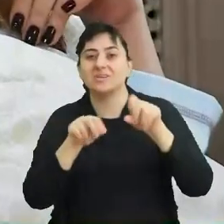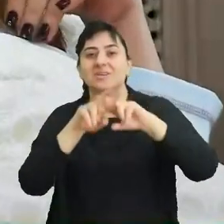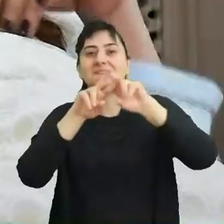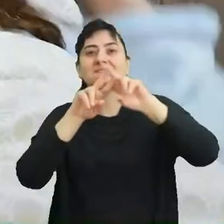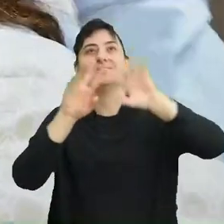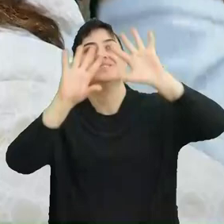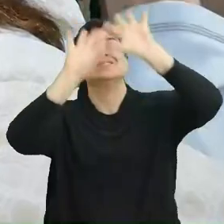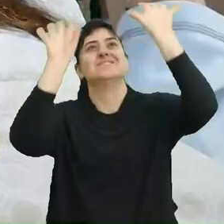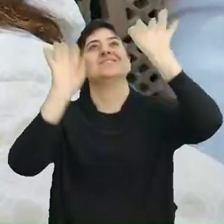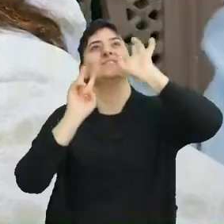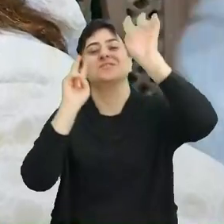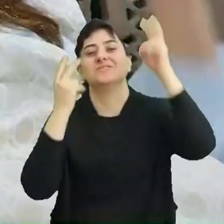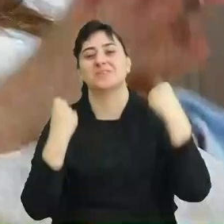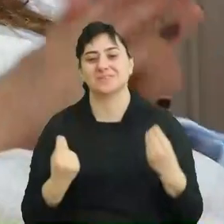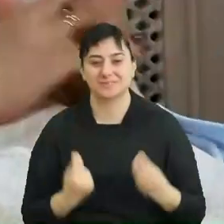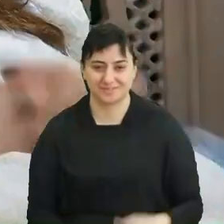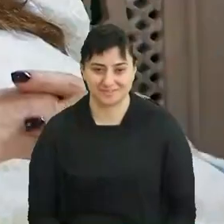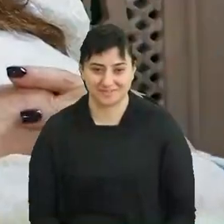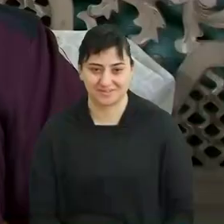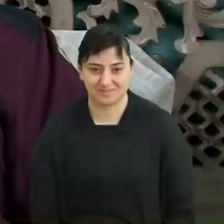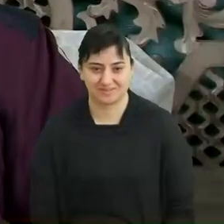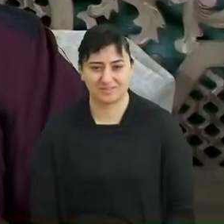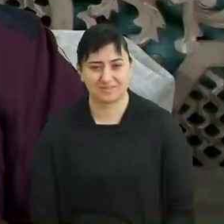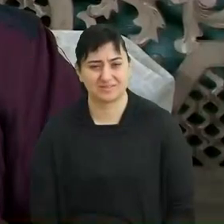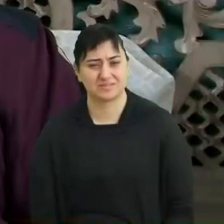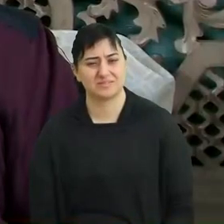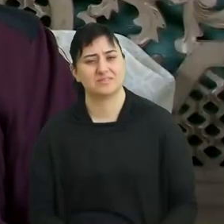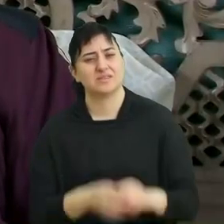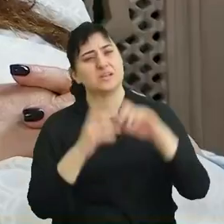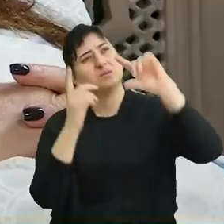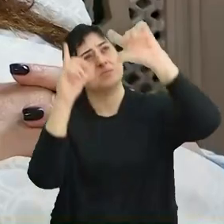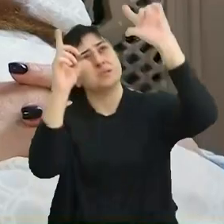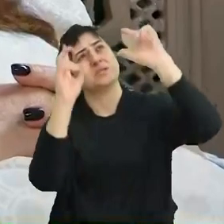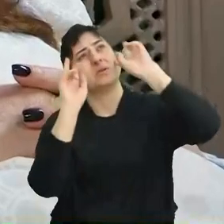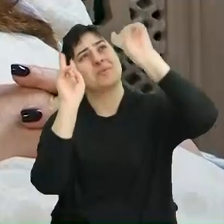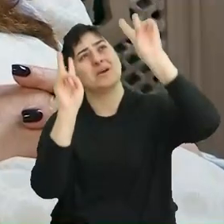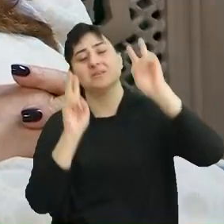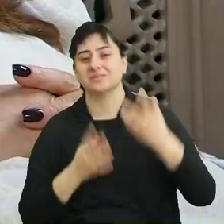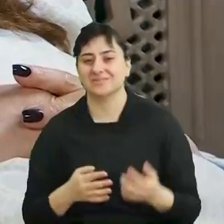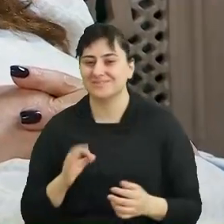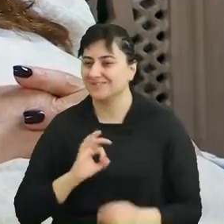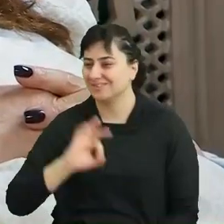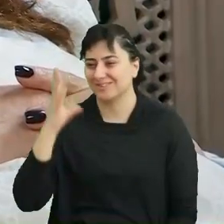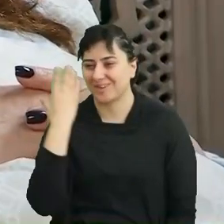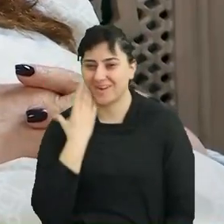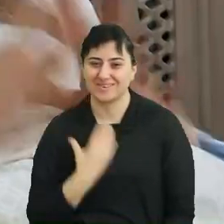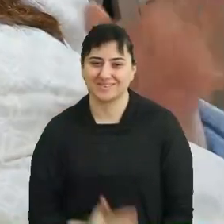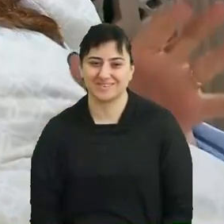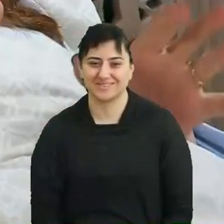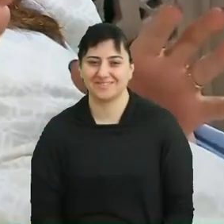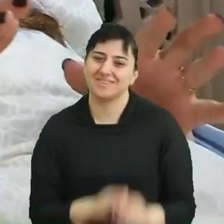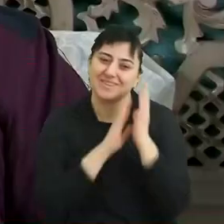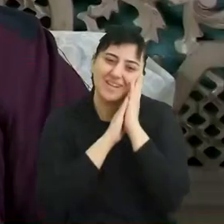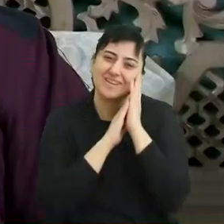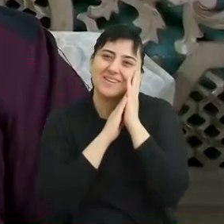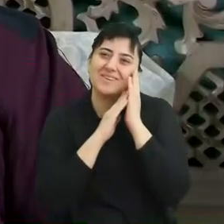yıldızlar, gökyüzü olduğu gibi görünüyordu. Çatı penceresi mi? Ya düşünsene, harika bir manzara değil mi?